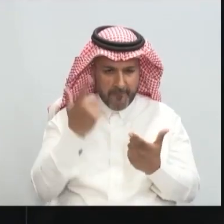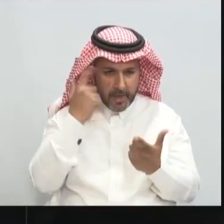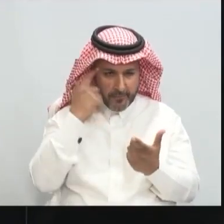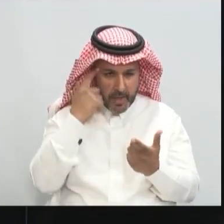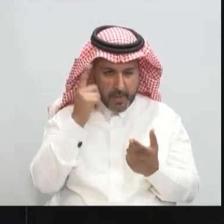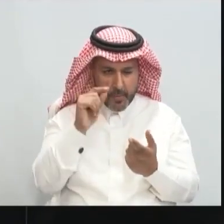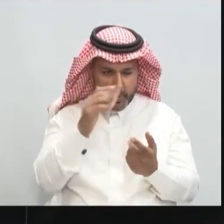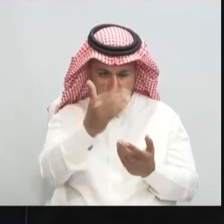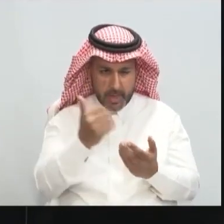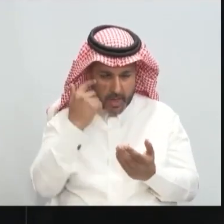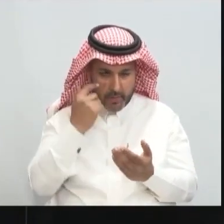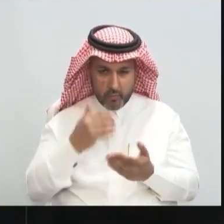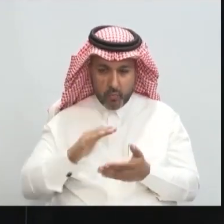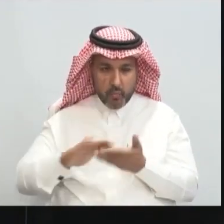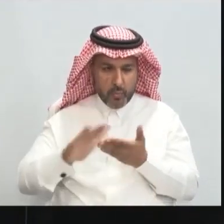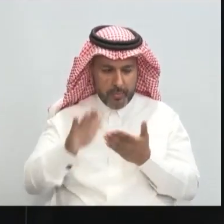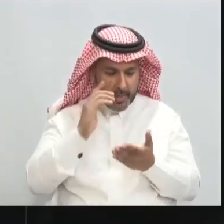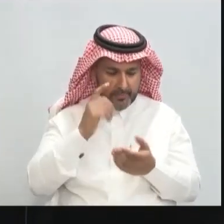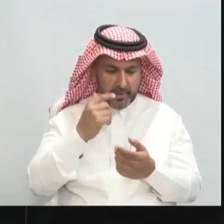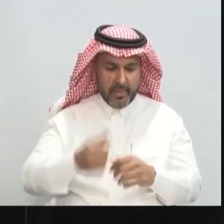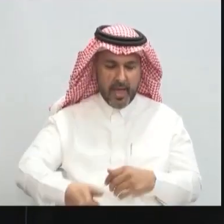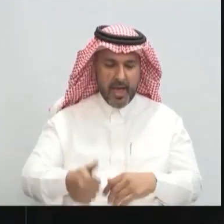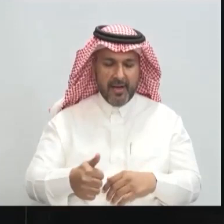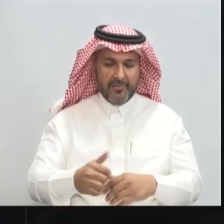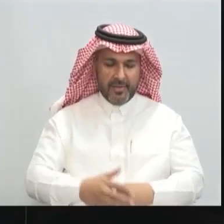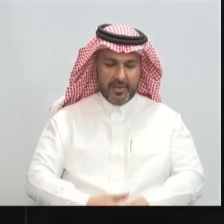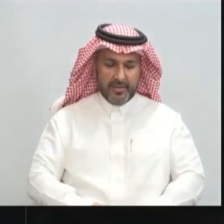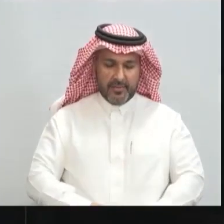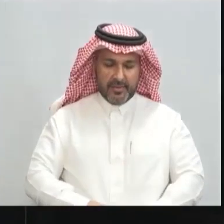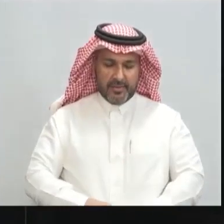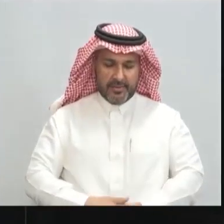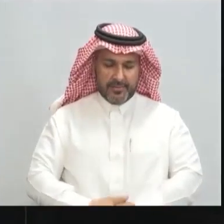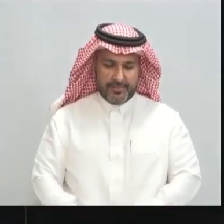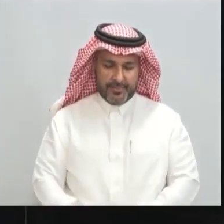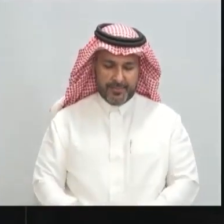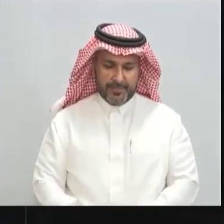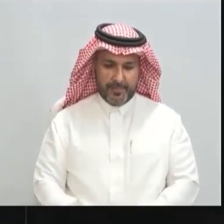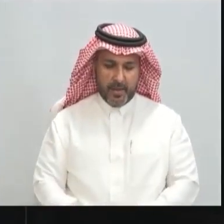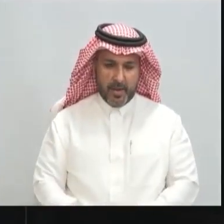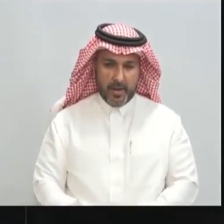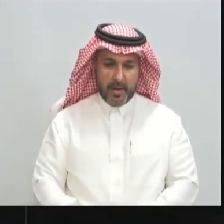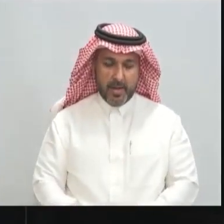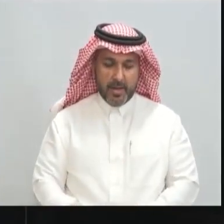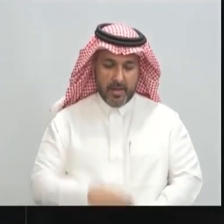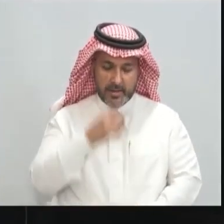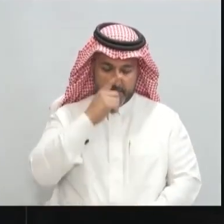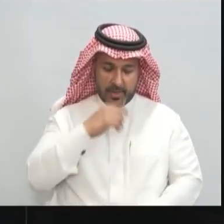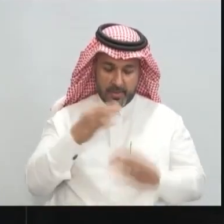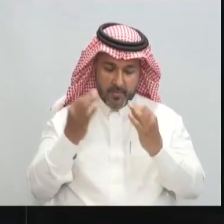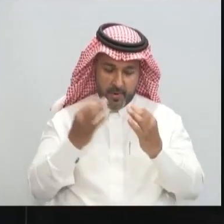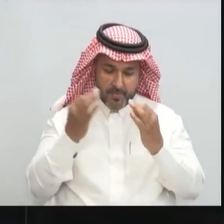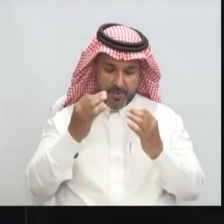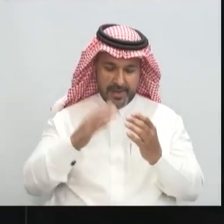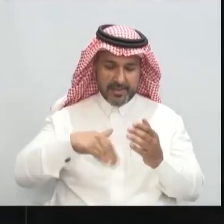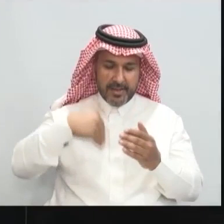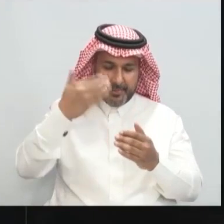ليس لها علاقه في الاعلام وغيره وانما اصبح هنالك مدير للمحتوى منصه التواصل يسوق للمنظمه يقدم معلومات